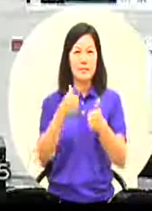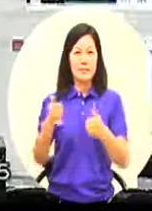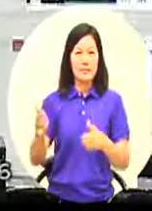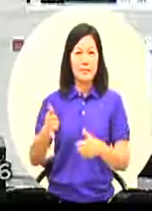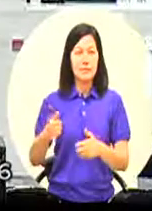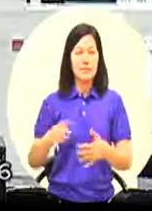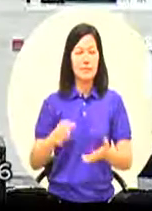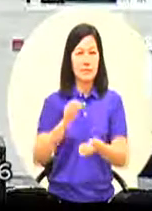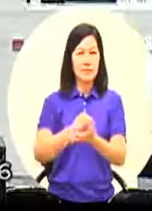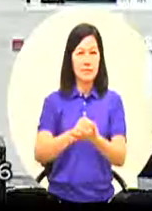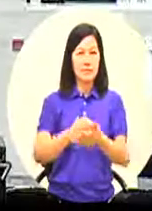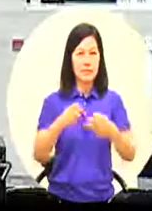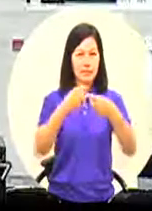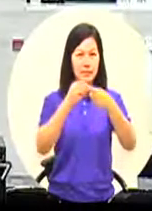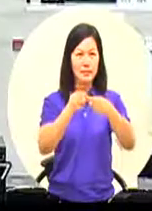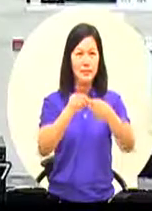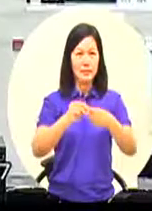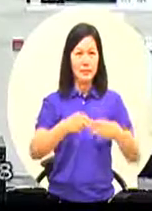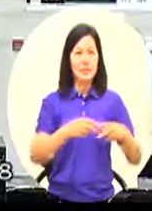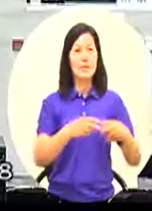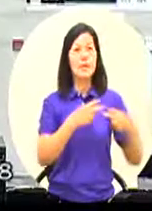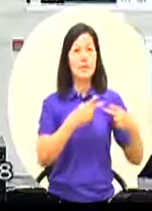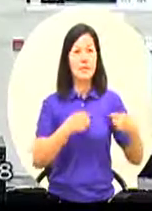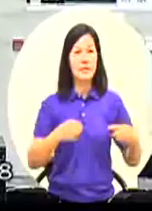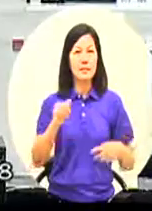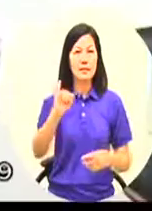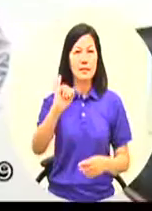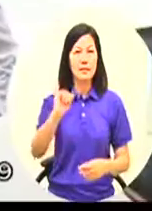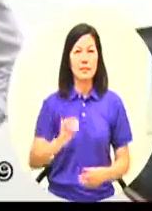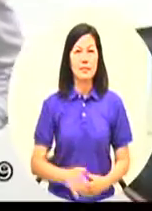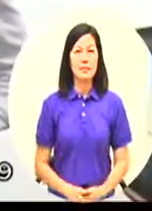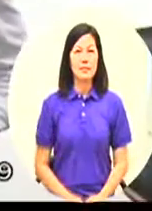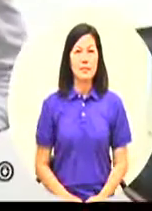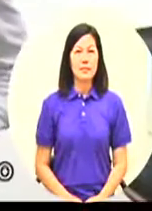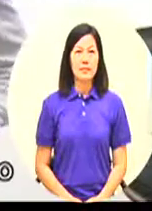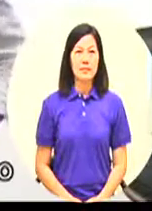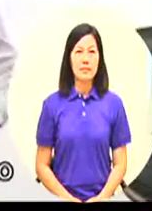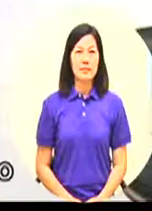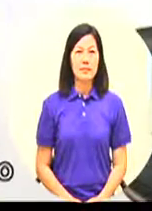登记的是蔡金燕议员，议员请。